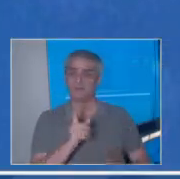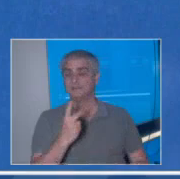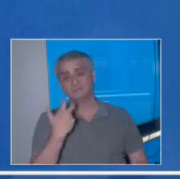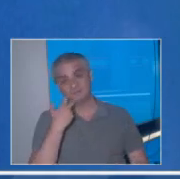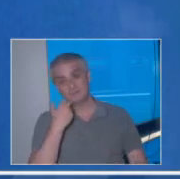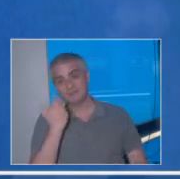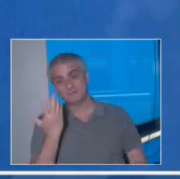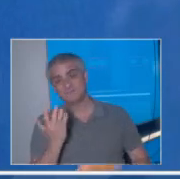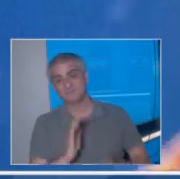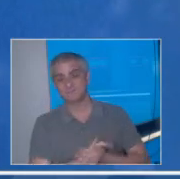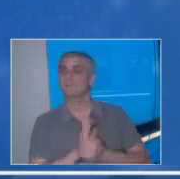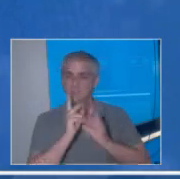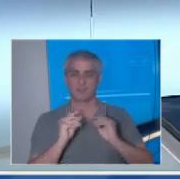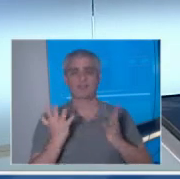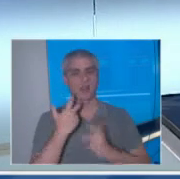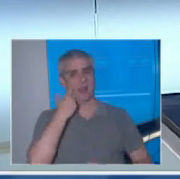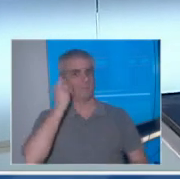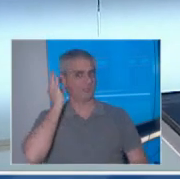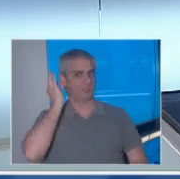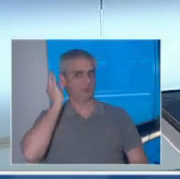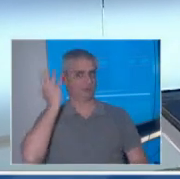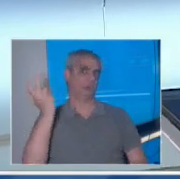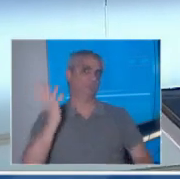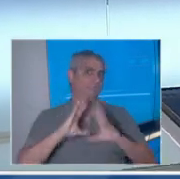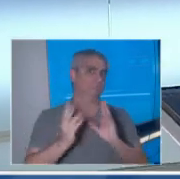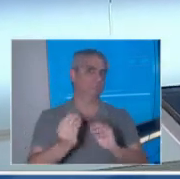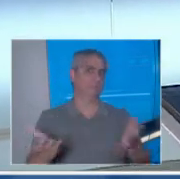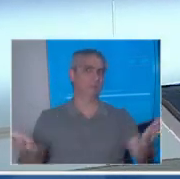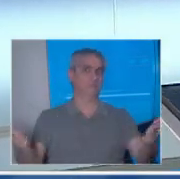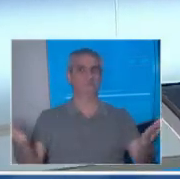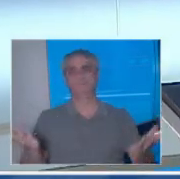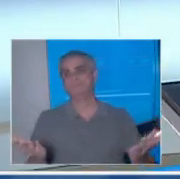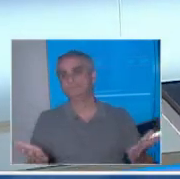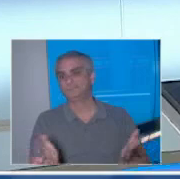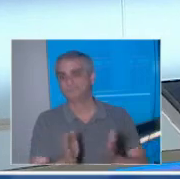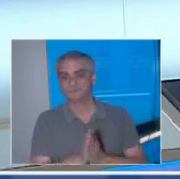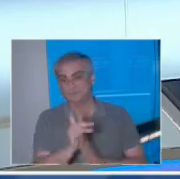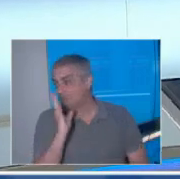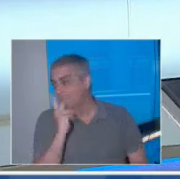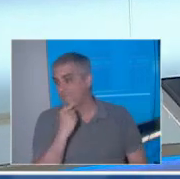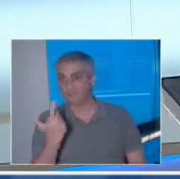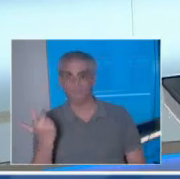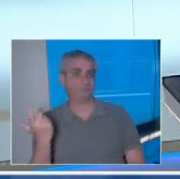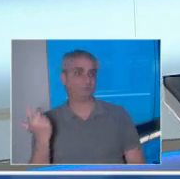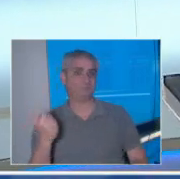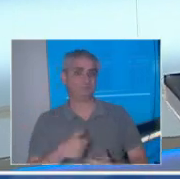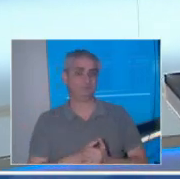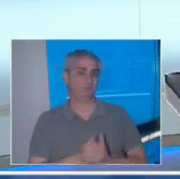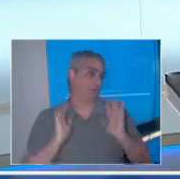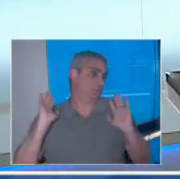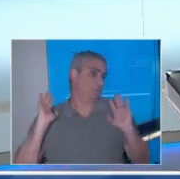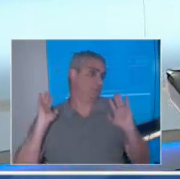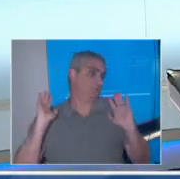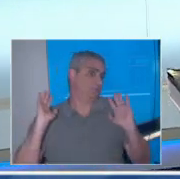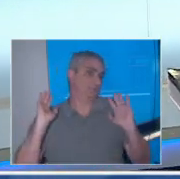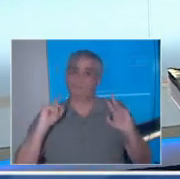מחמאה. יש דרכים להחמיא לאישה, או בכלל. או בכלל, מה זה? את יפה. זהו.